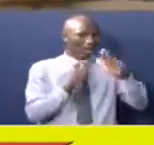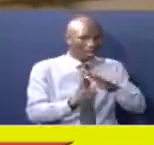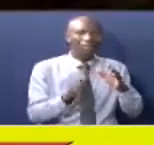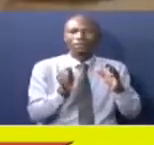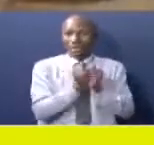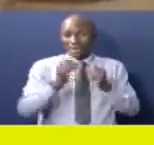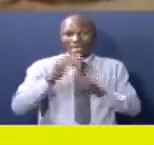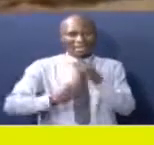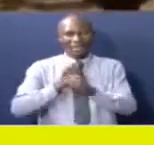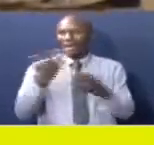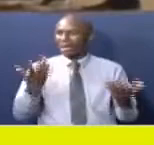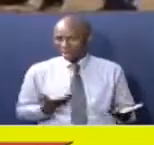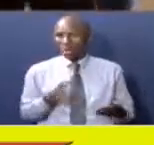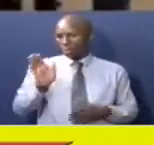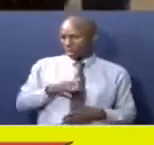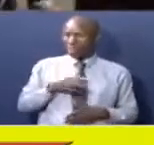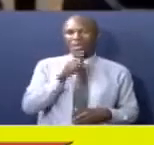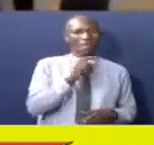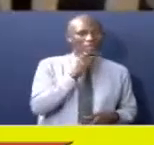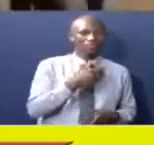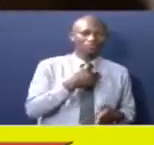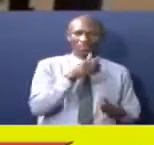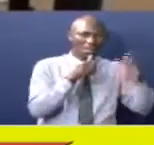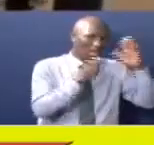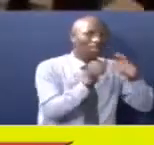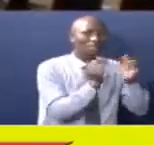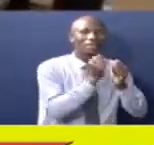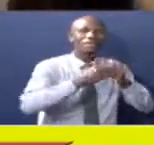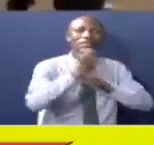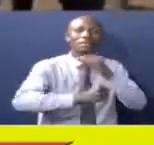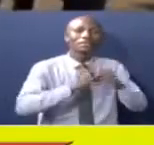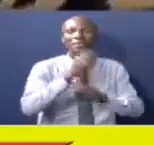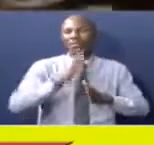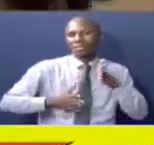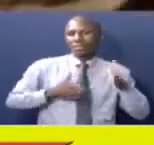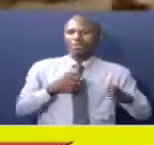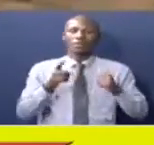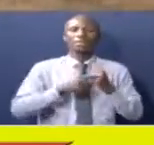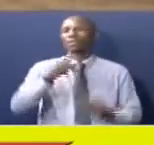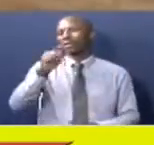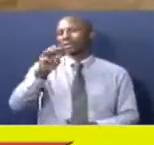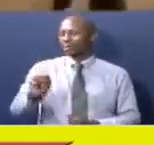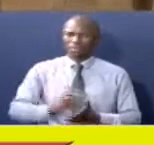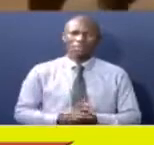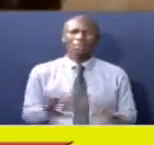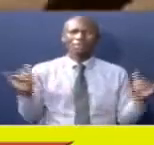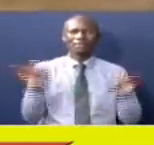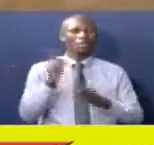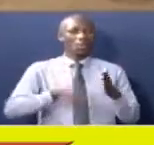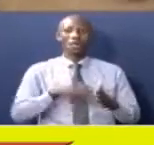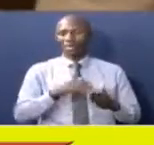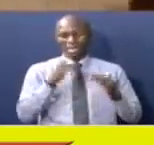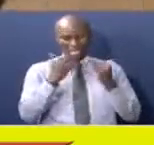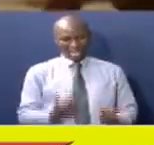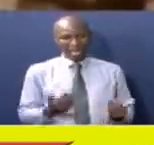miaka ikumina nana ngaliko yaka aume alame idhiyo wa miaka ikumina nana maisemba 6 kilometers na mo Indi